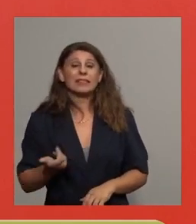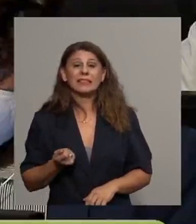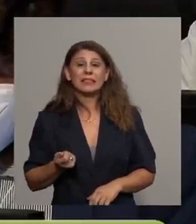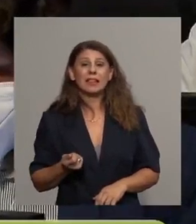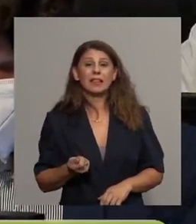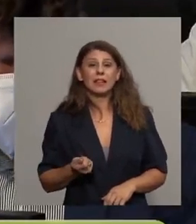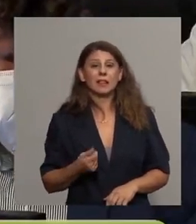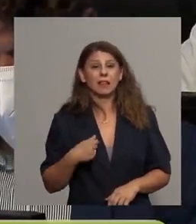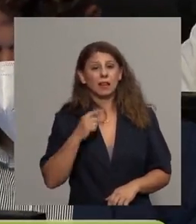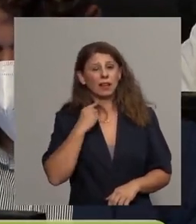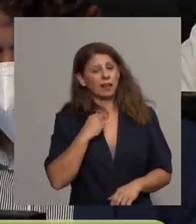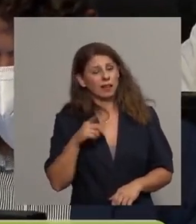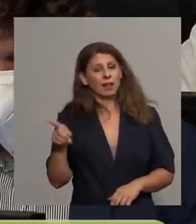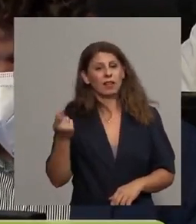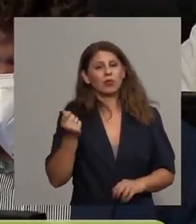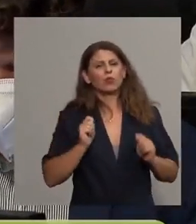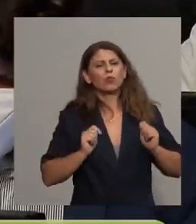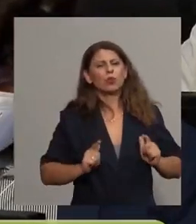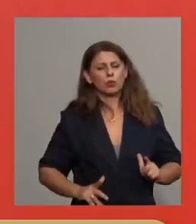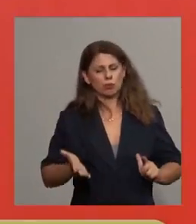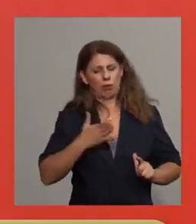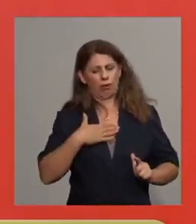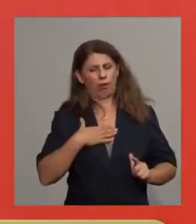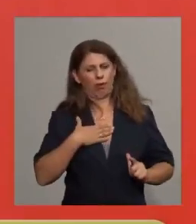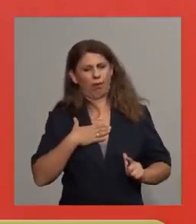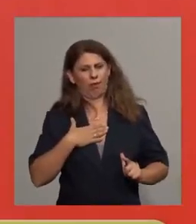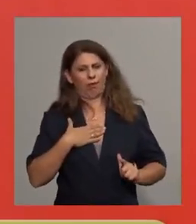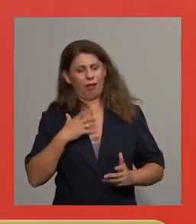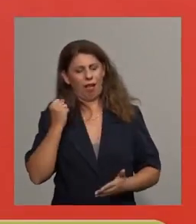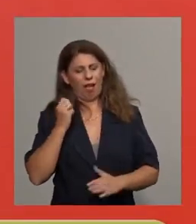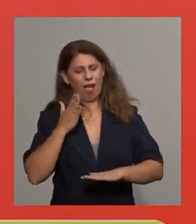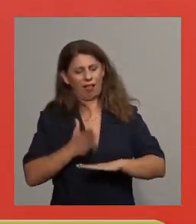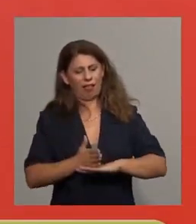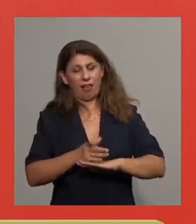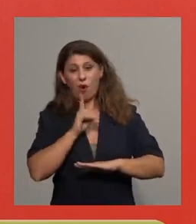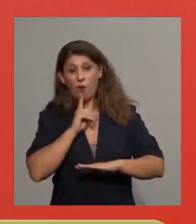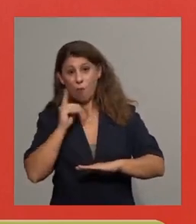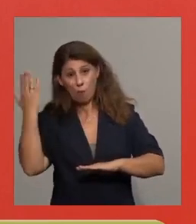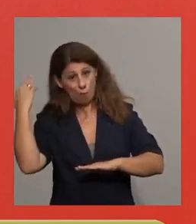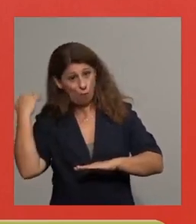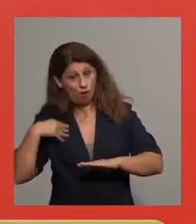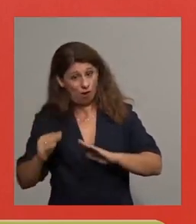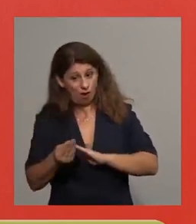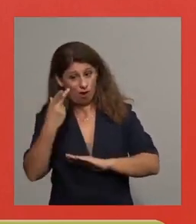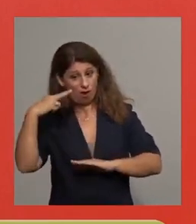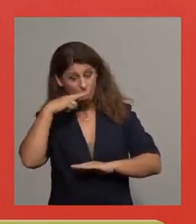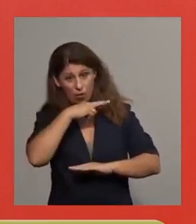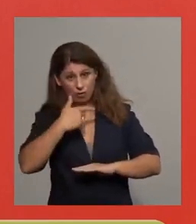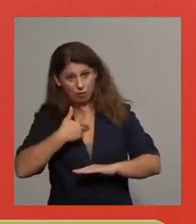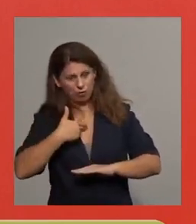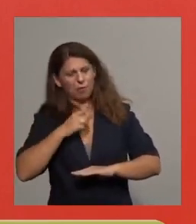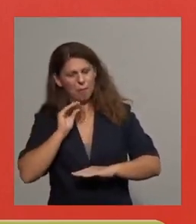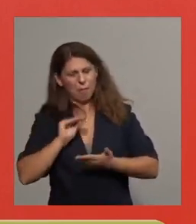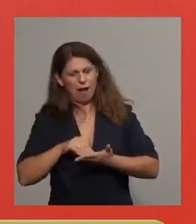σήμα στο κεφάλαιο ότι εδώ είμαι εγώ να την εγγυηθώ, όπως άλλωστε έκανα και στην προηγούμενη κυβερνητική μου